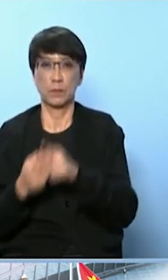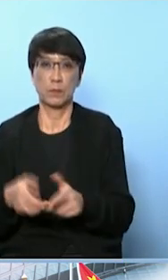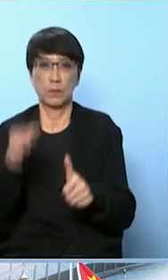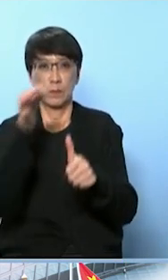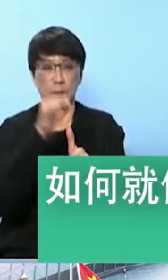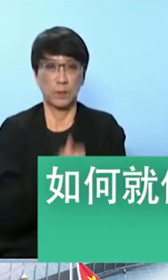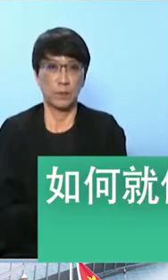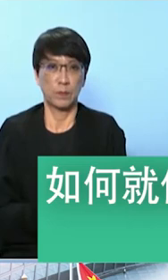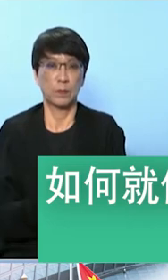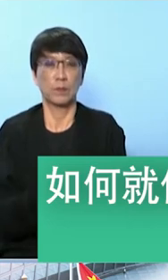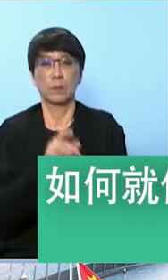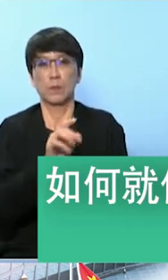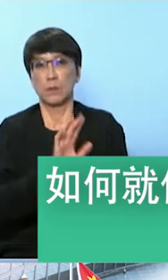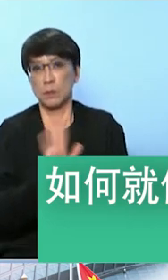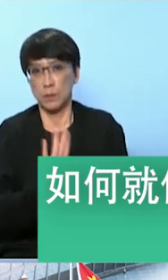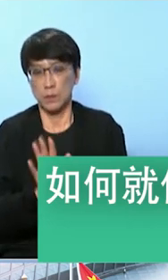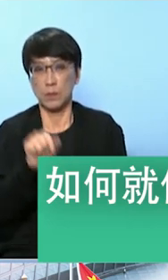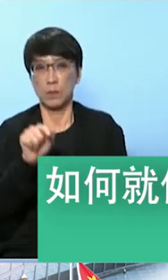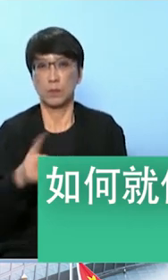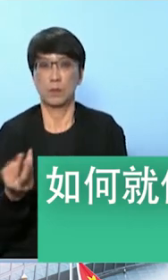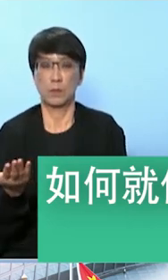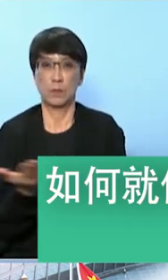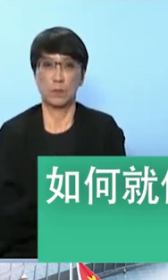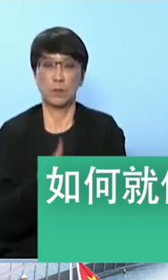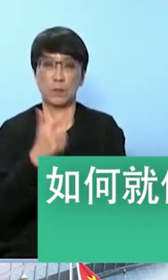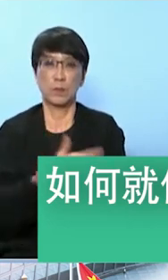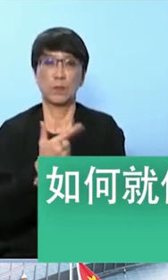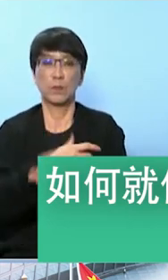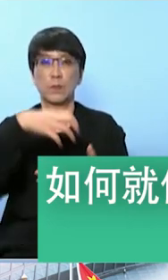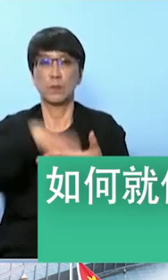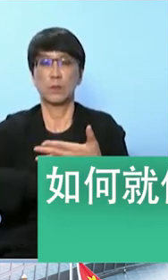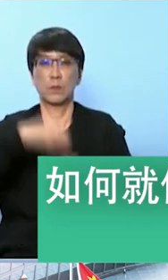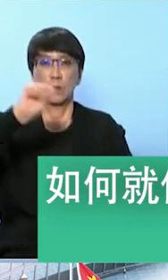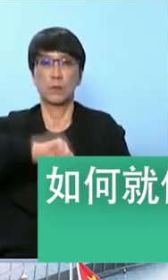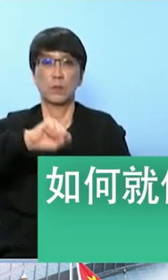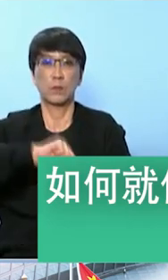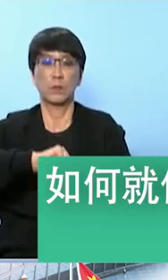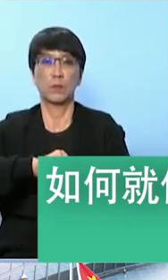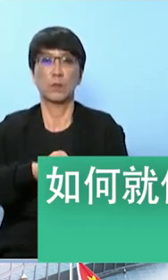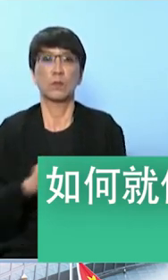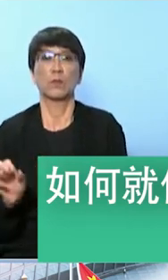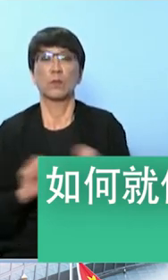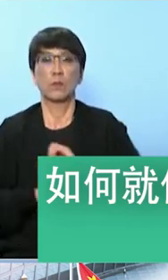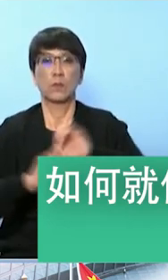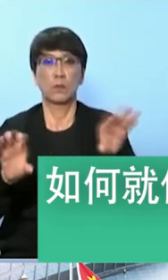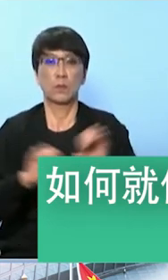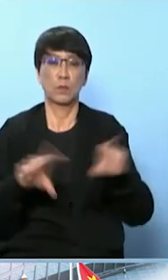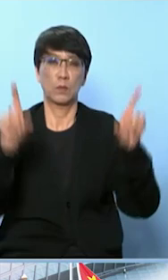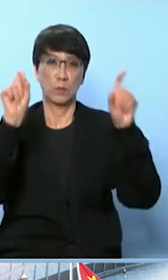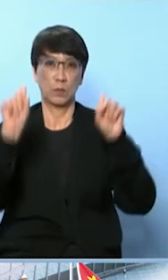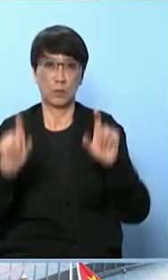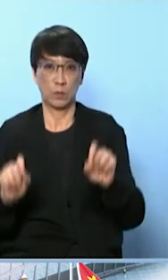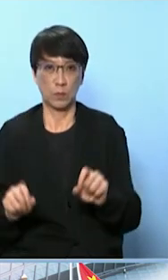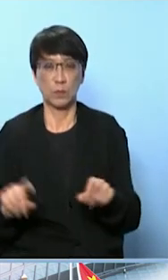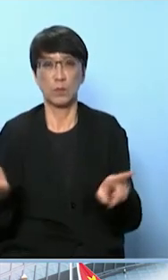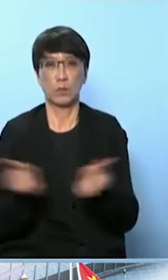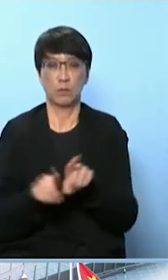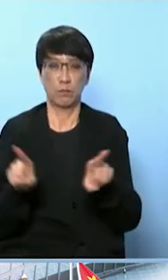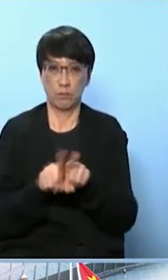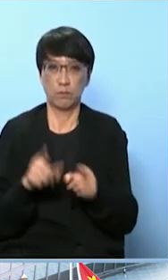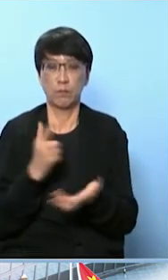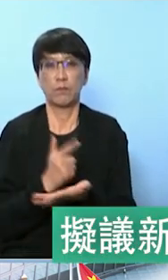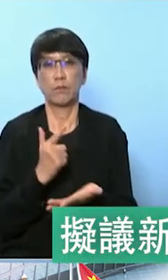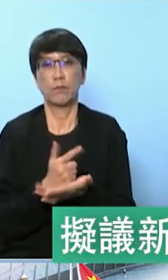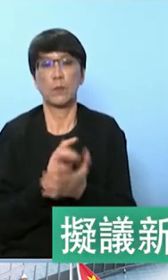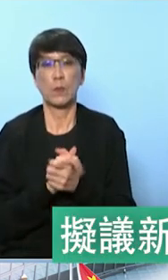法網，如何就條例草案的主要內容加強向公眾推廣和解釋，同樣是不容忽視